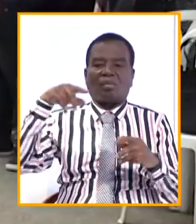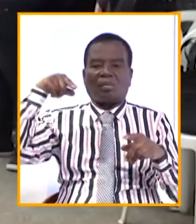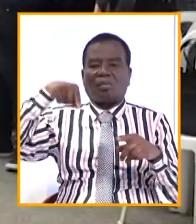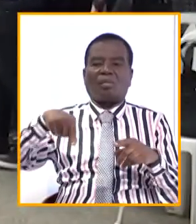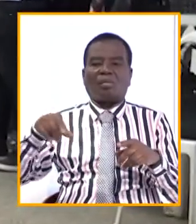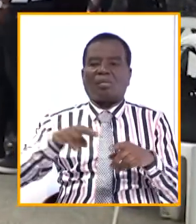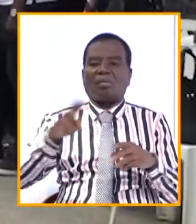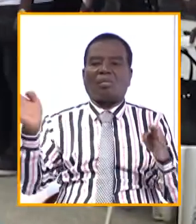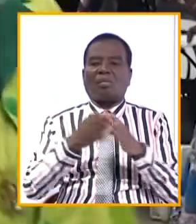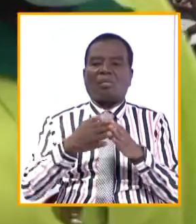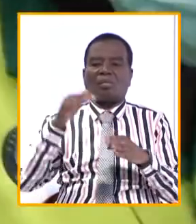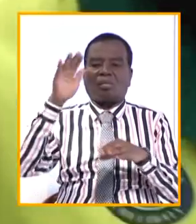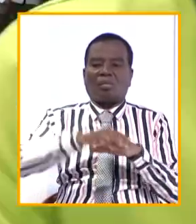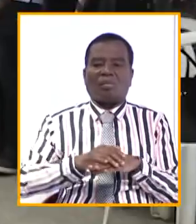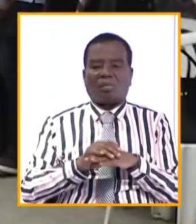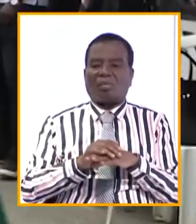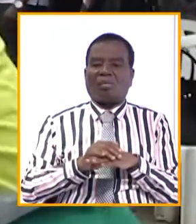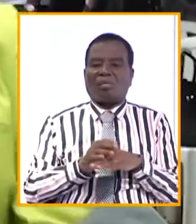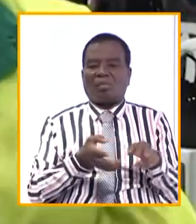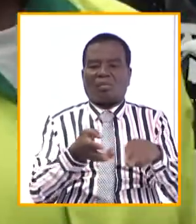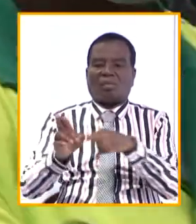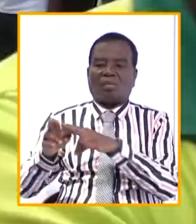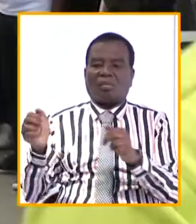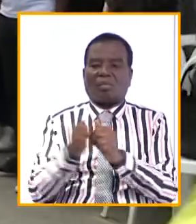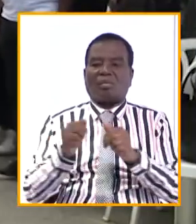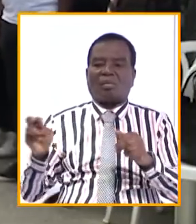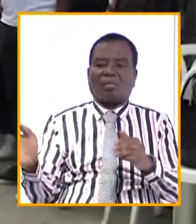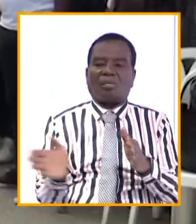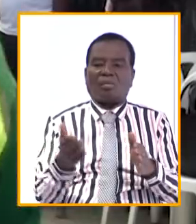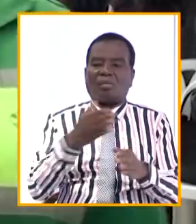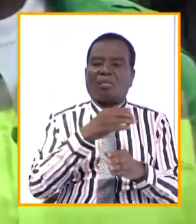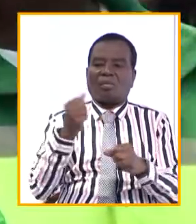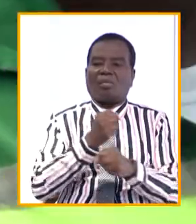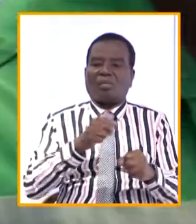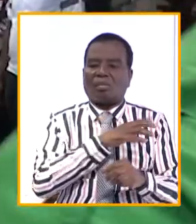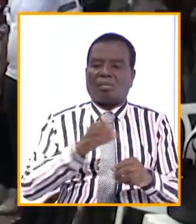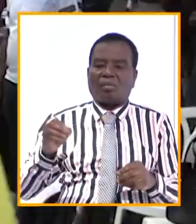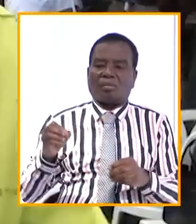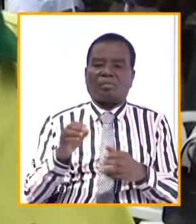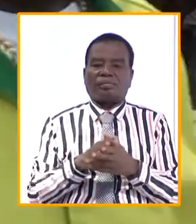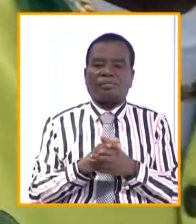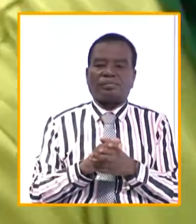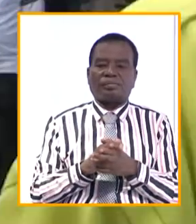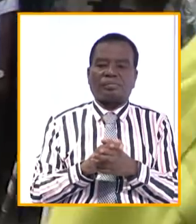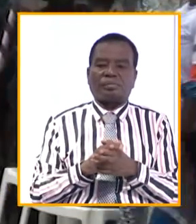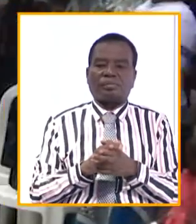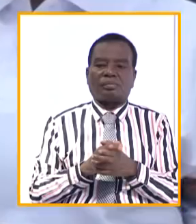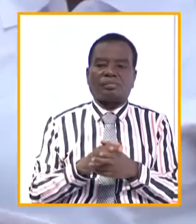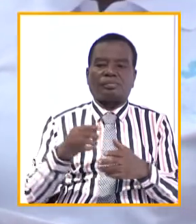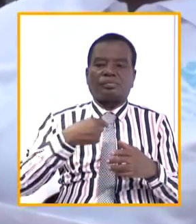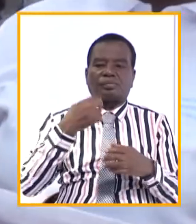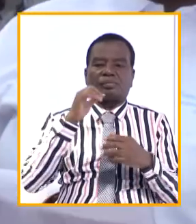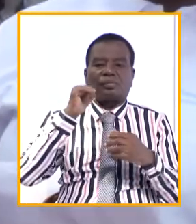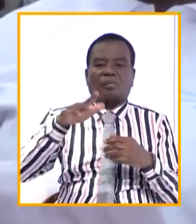grandes artères ou dans les quartiers, participant à travers leurs activités à rendre sain votre cadre de vie. Ces femmes